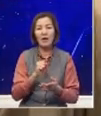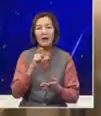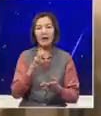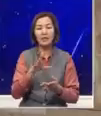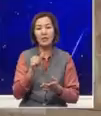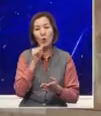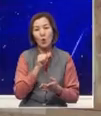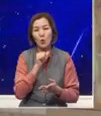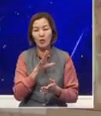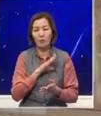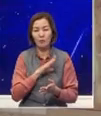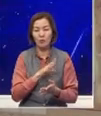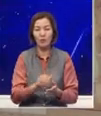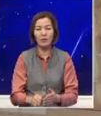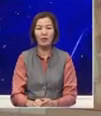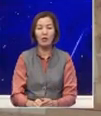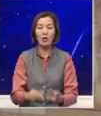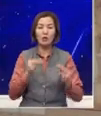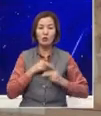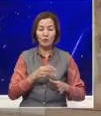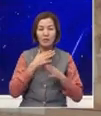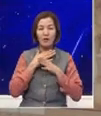стендтің жұмыстарының арқасында